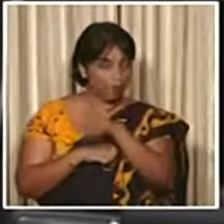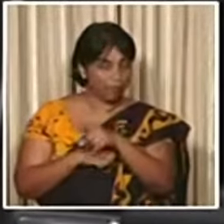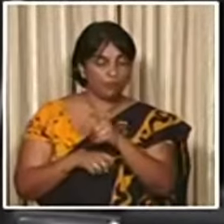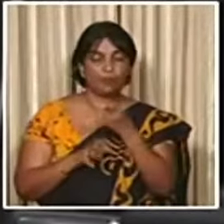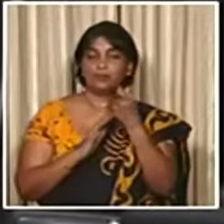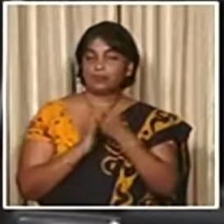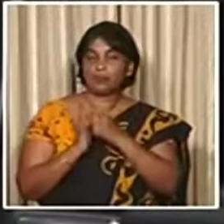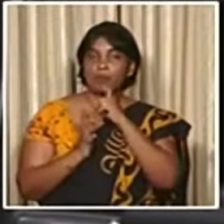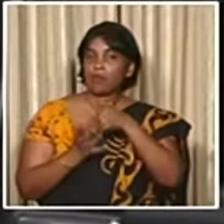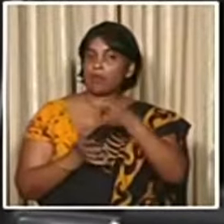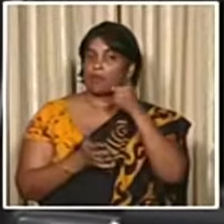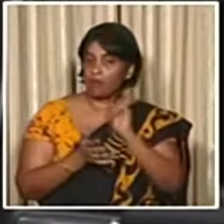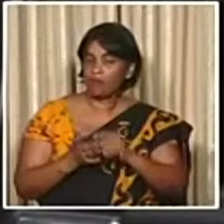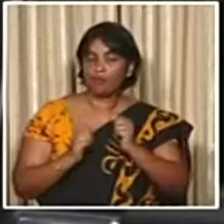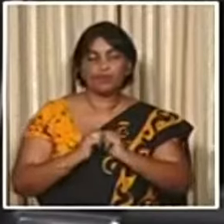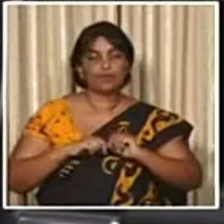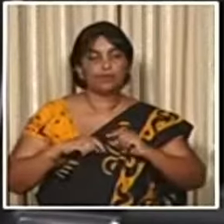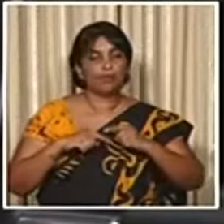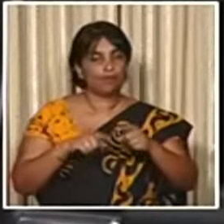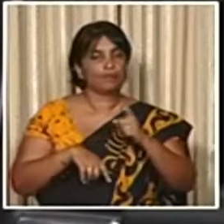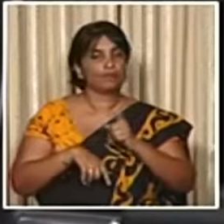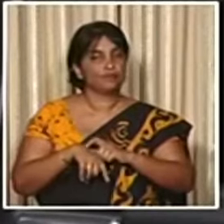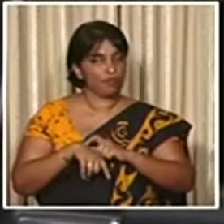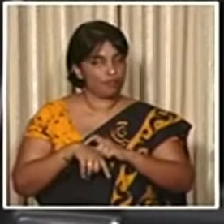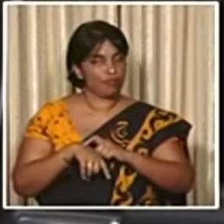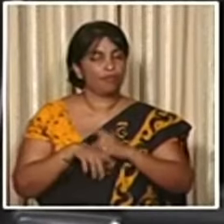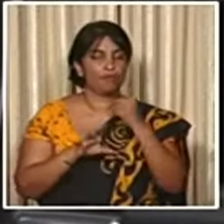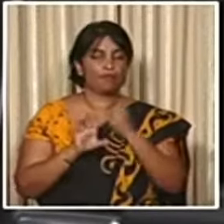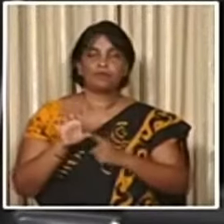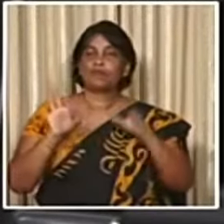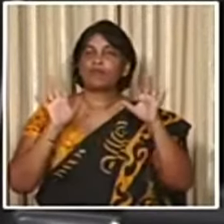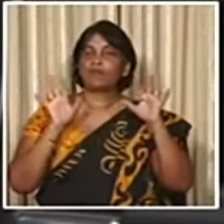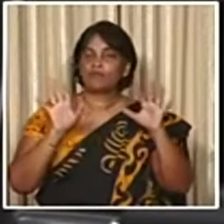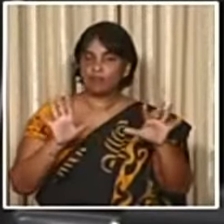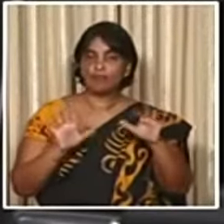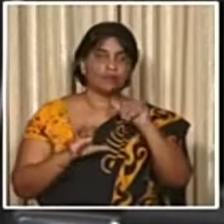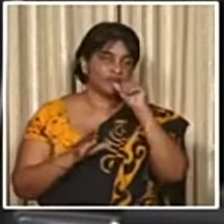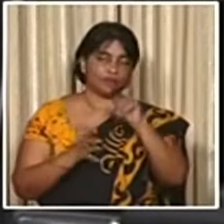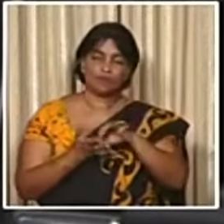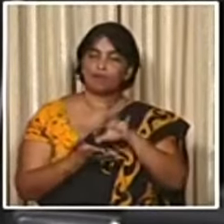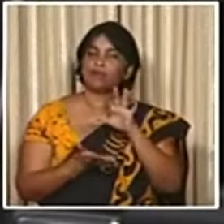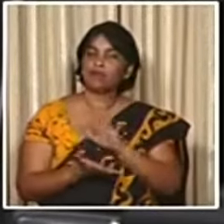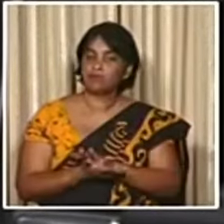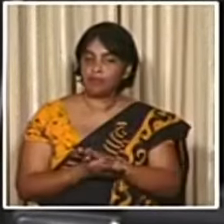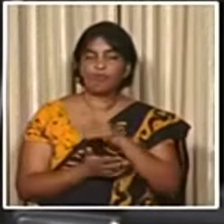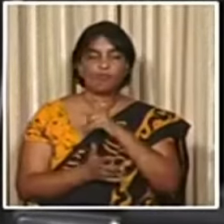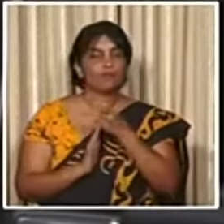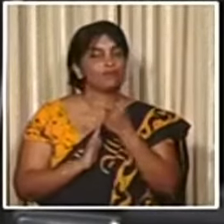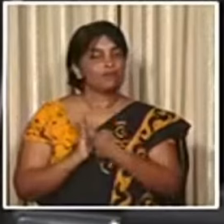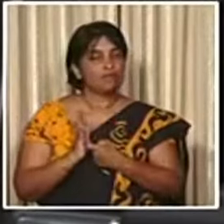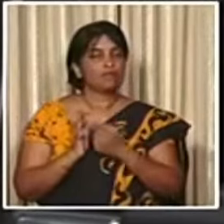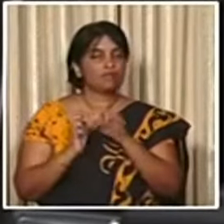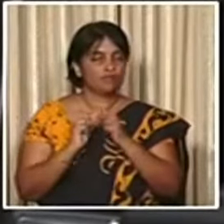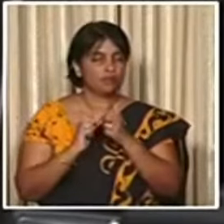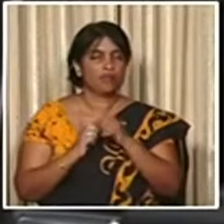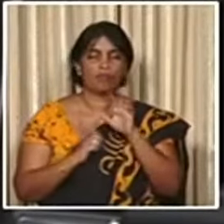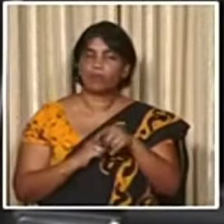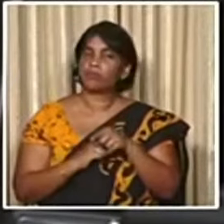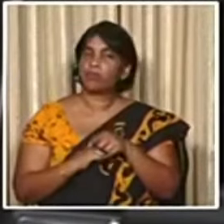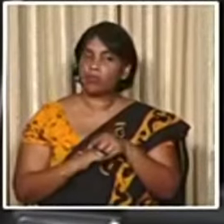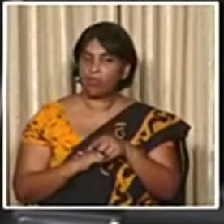නඩු තීන්දුවක් ගත්තොත් ක්‍රියාත්මක කිරීමේ කාල සීමාව වසර 10යි කියන එක නිශ්චිතයි. මේ නීතියේ යම් අඩුපාඩුවක්